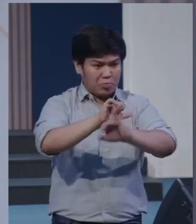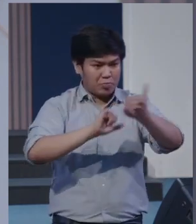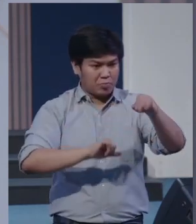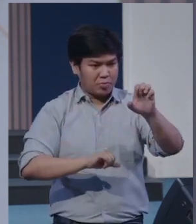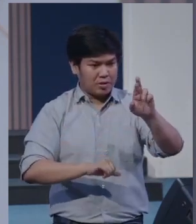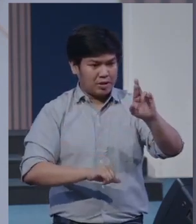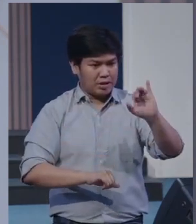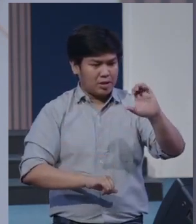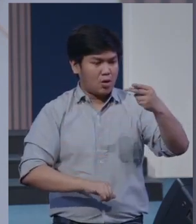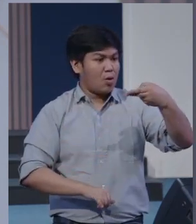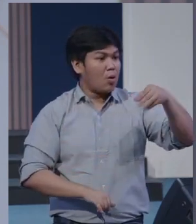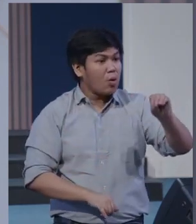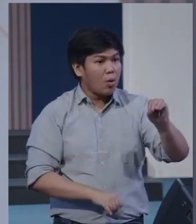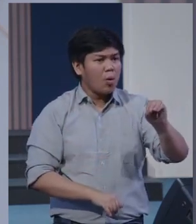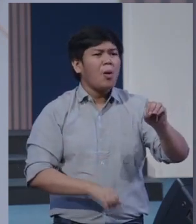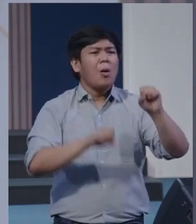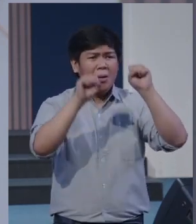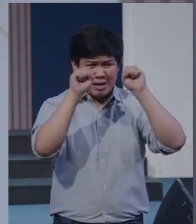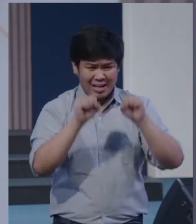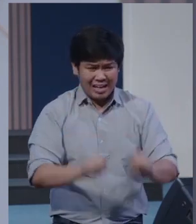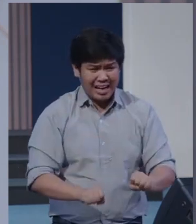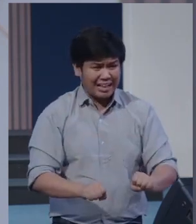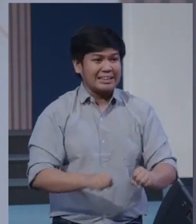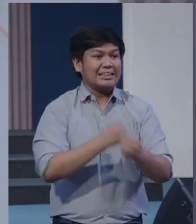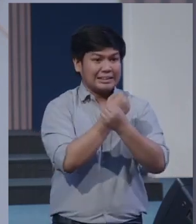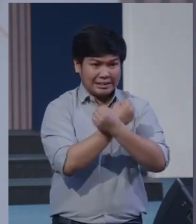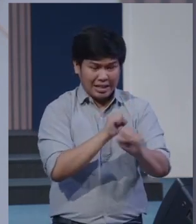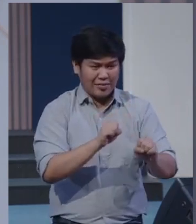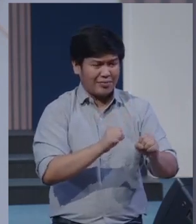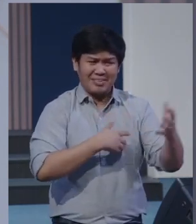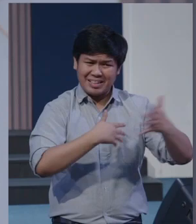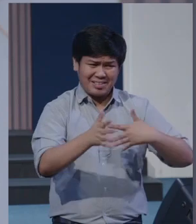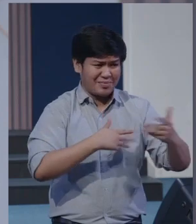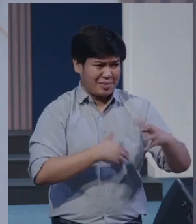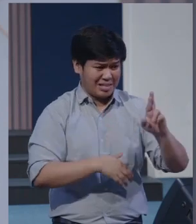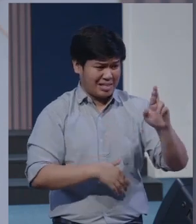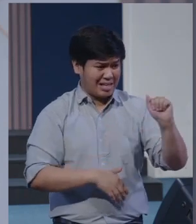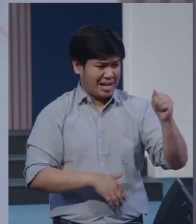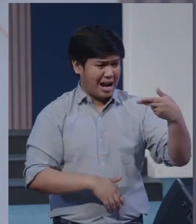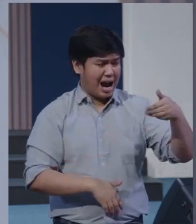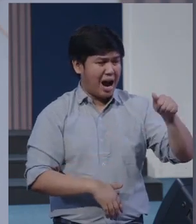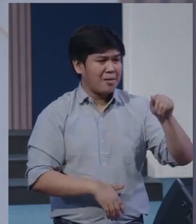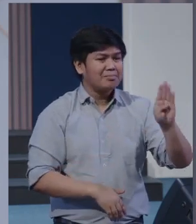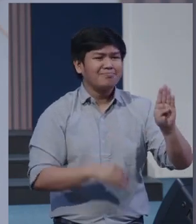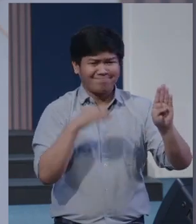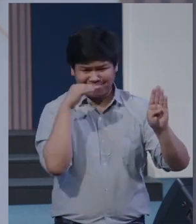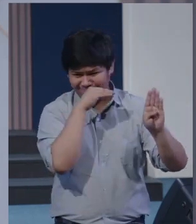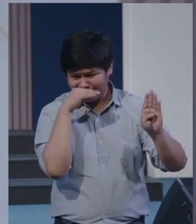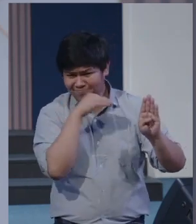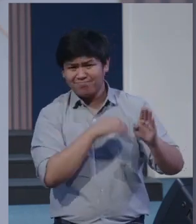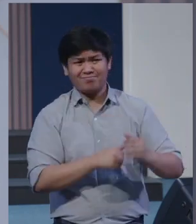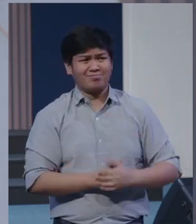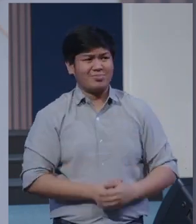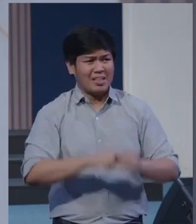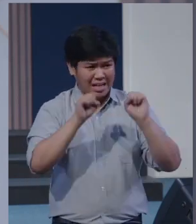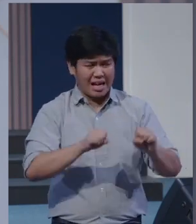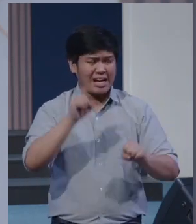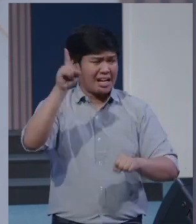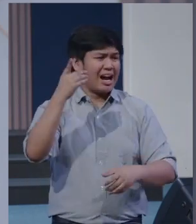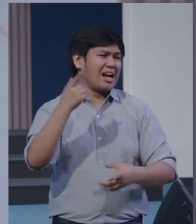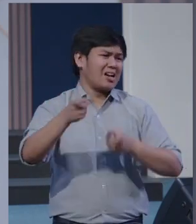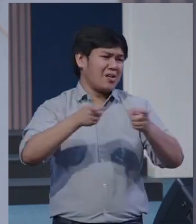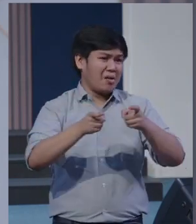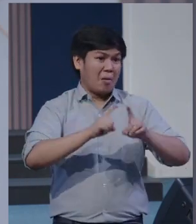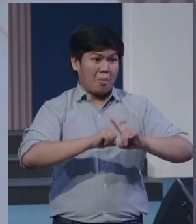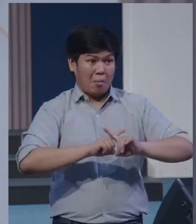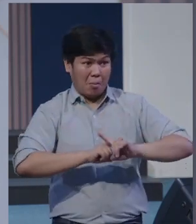niyang gawin Kahit na hindi magsinungaling si rehab kaya lang ang